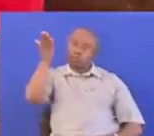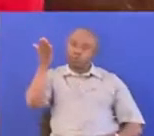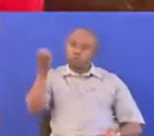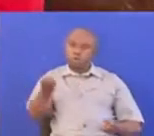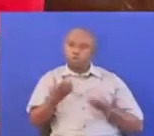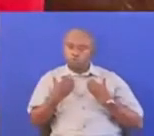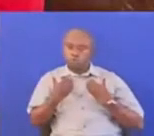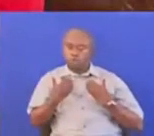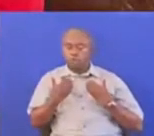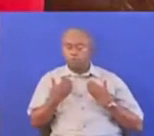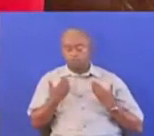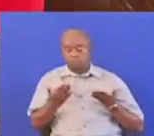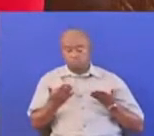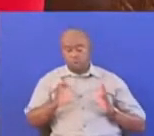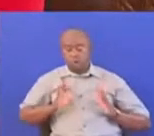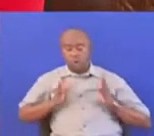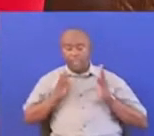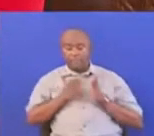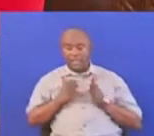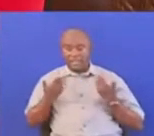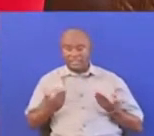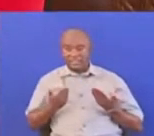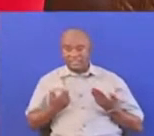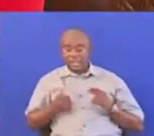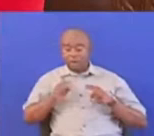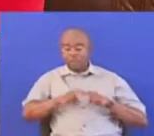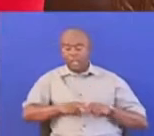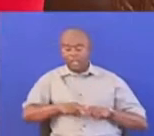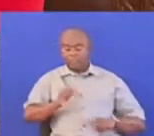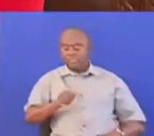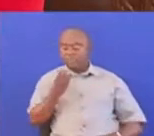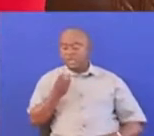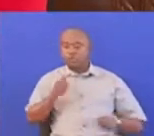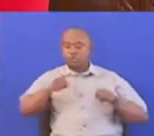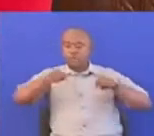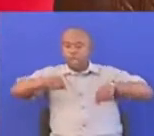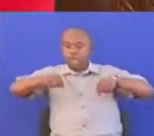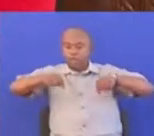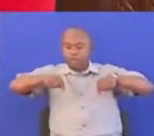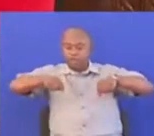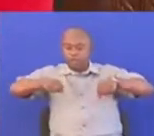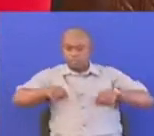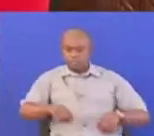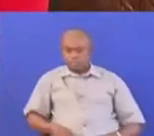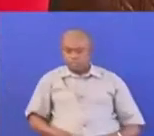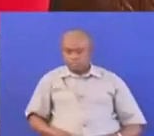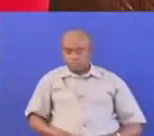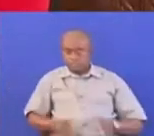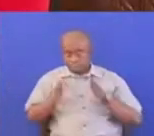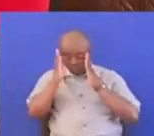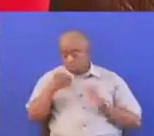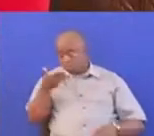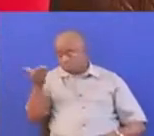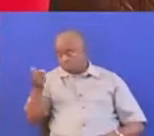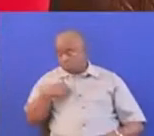uhai mpaka sasa tumekaa hapa miezi mitatu tuko hapa bungeni. Mheshimiwa Spika,